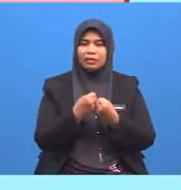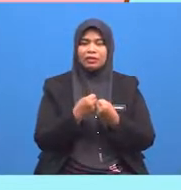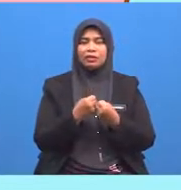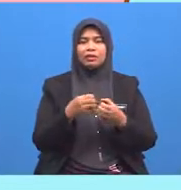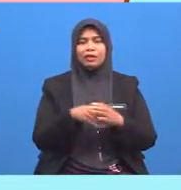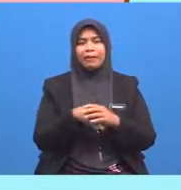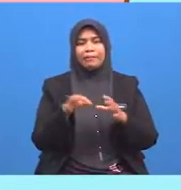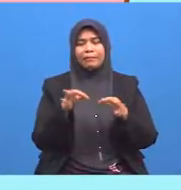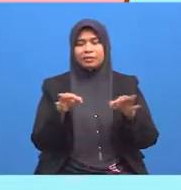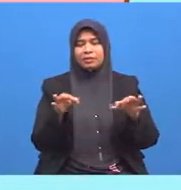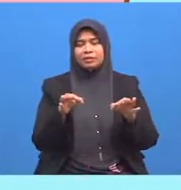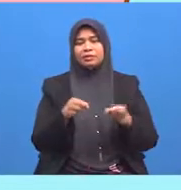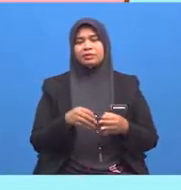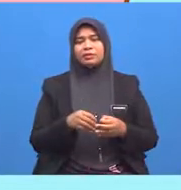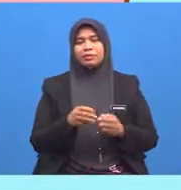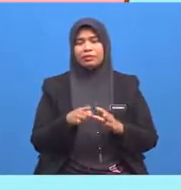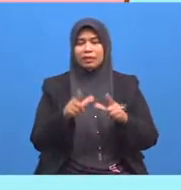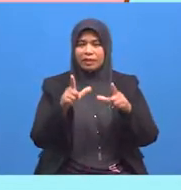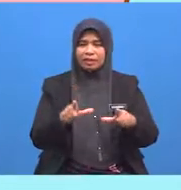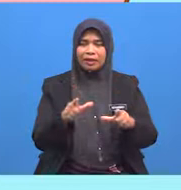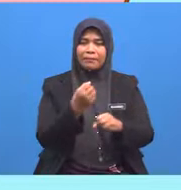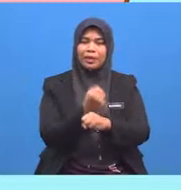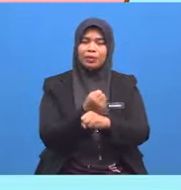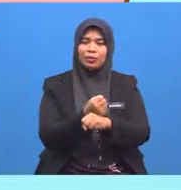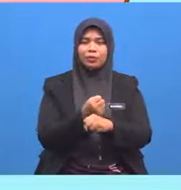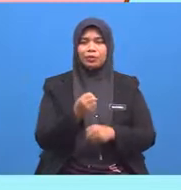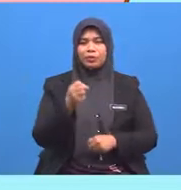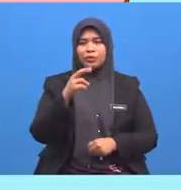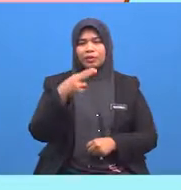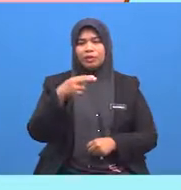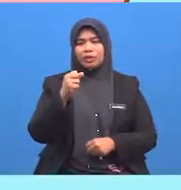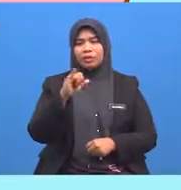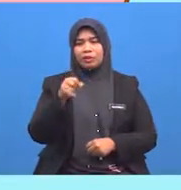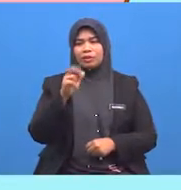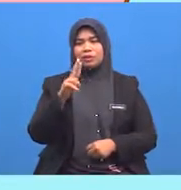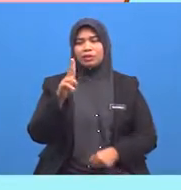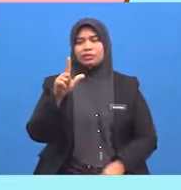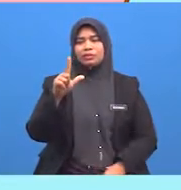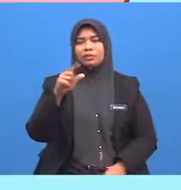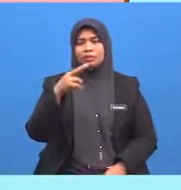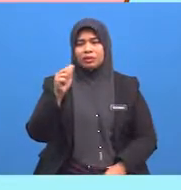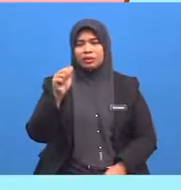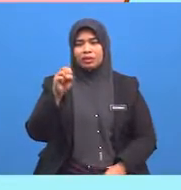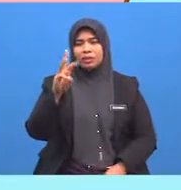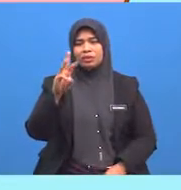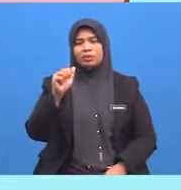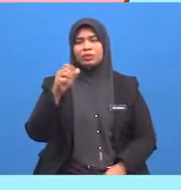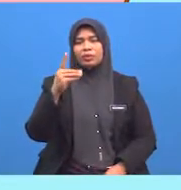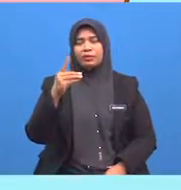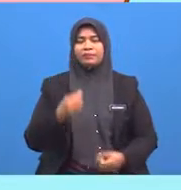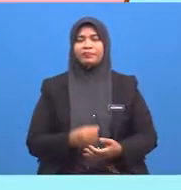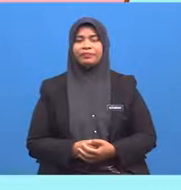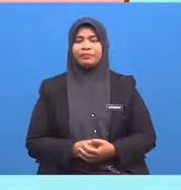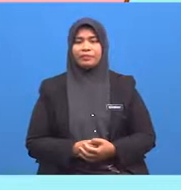peristiwa peletakkan jalur Aswan Baginda membentangkan sebanyak Dan meletakkan Hajar Aswad di